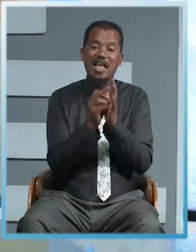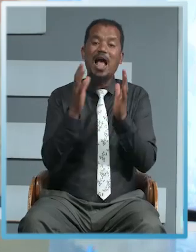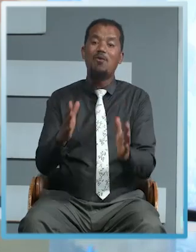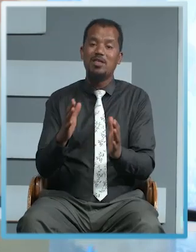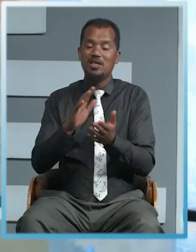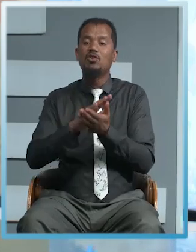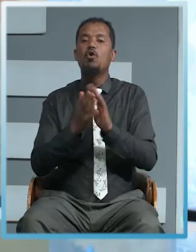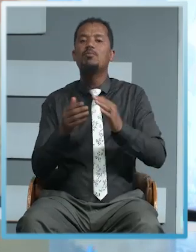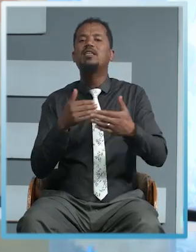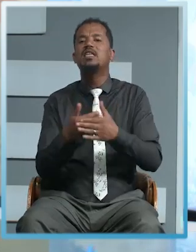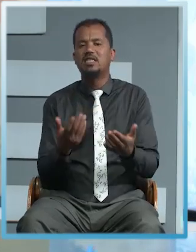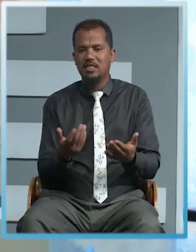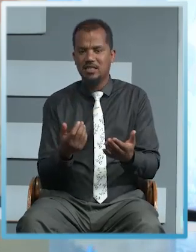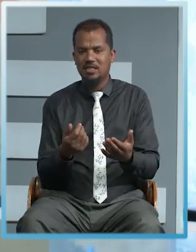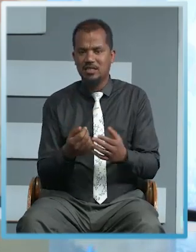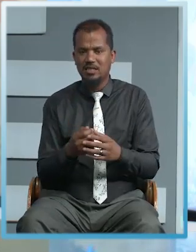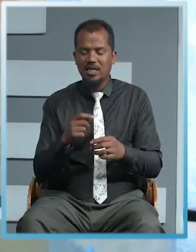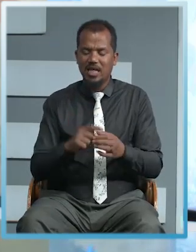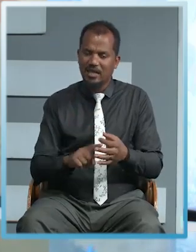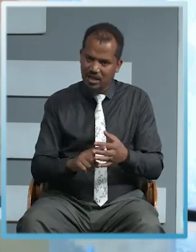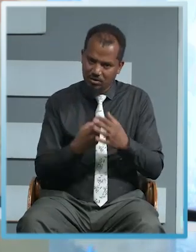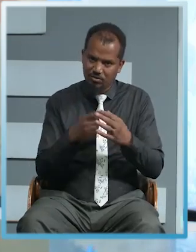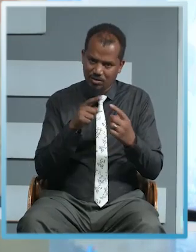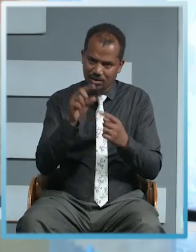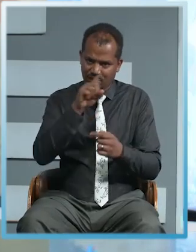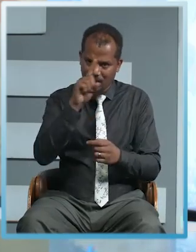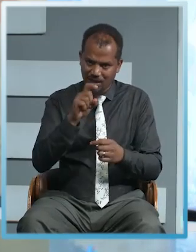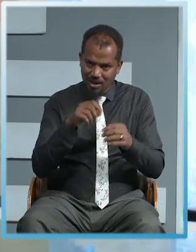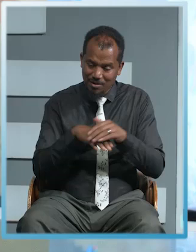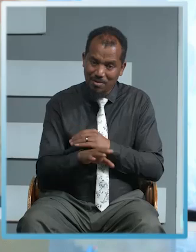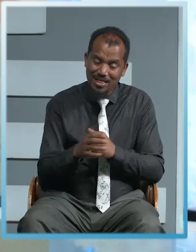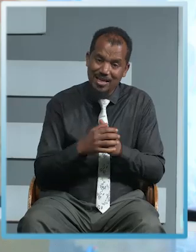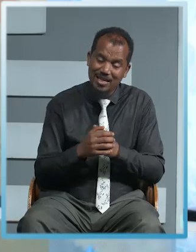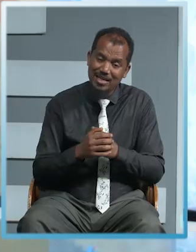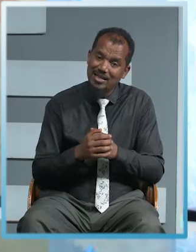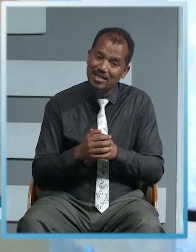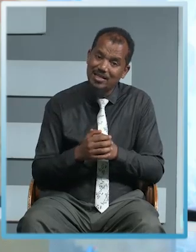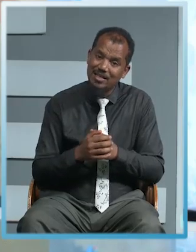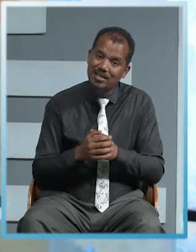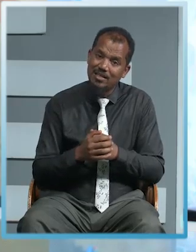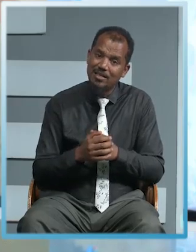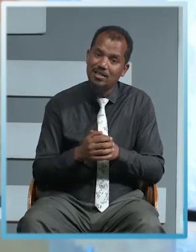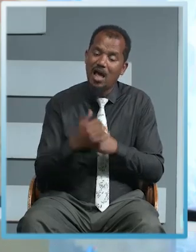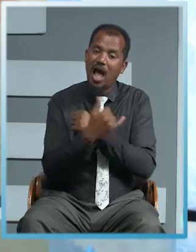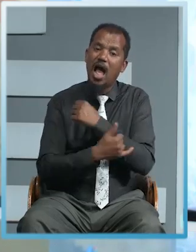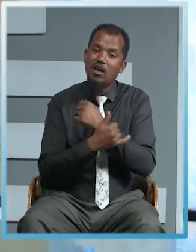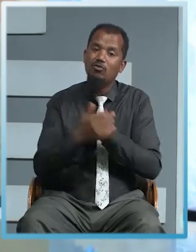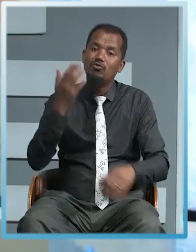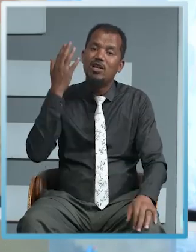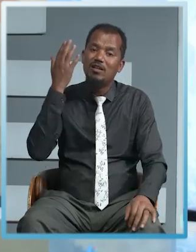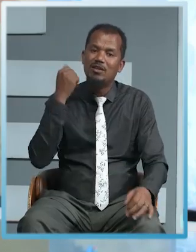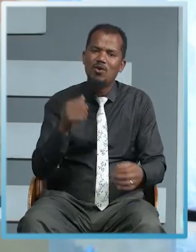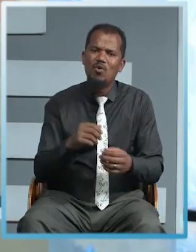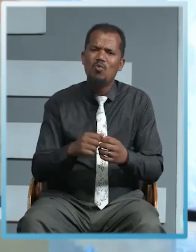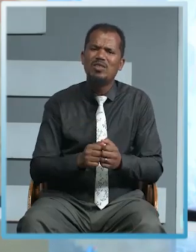እስከሆንበት ጊዜ ድረስ። የተነሳንበት ግን ወደ ጥያቄዎች ለመመለስ አገሪቱ